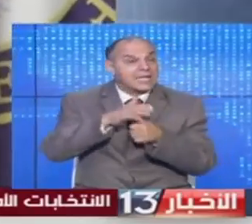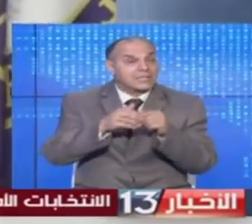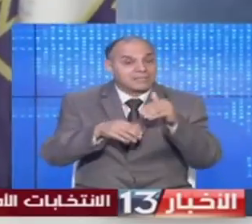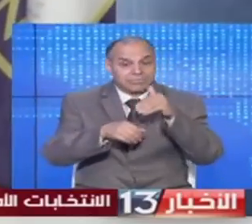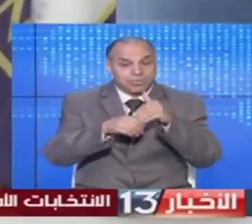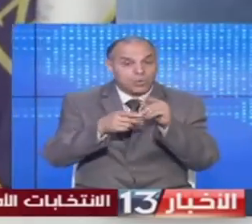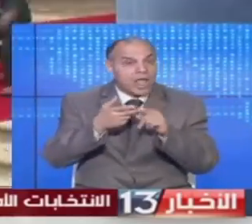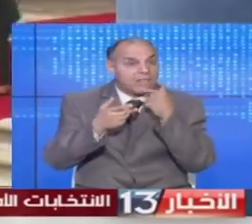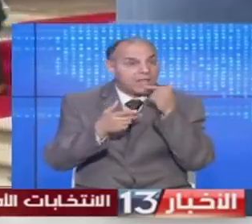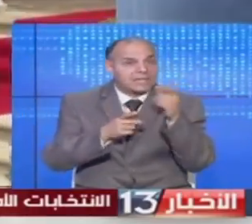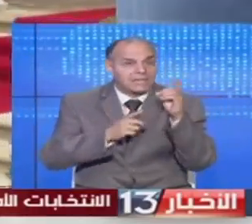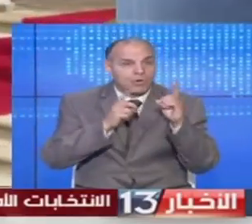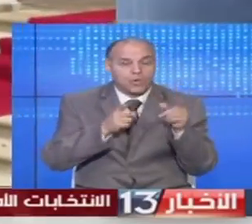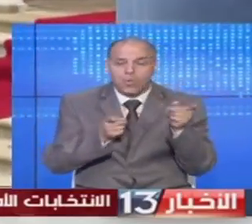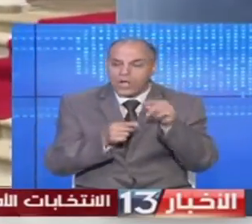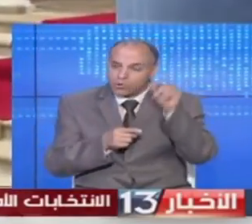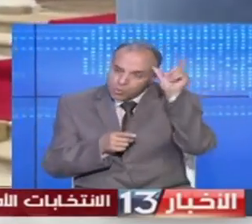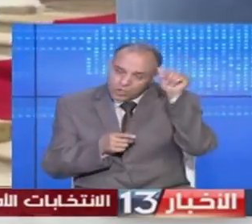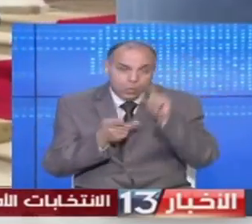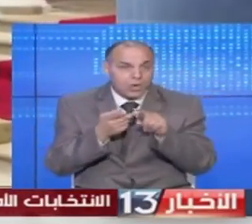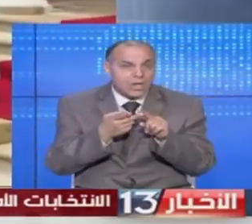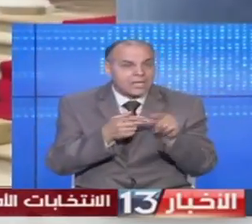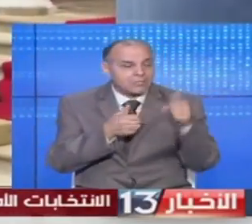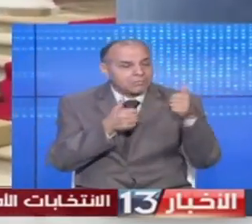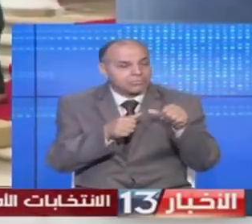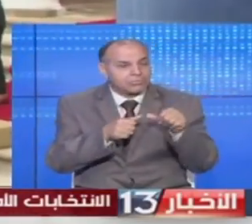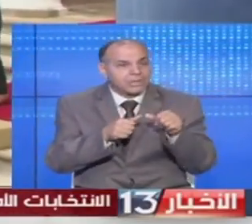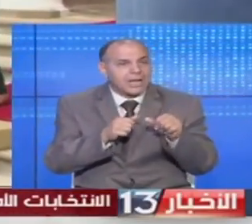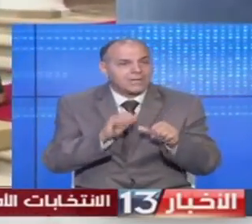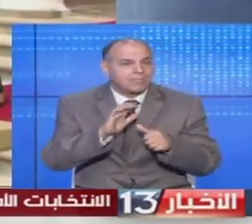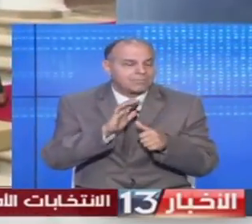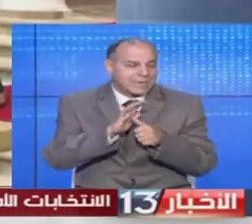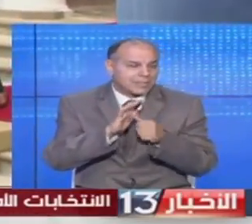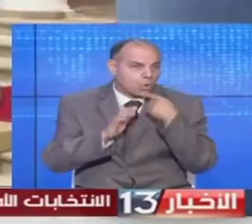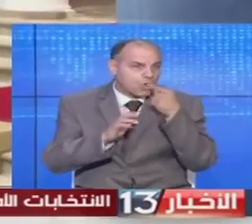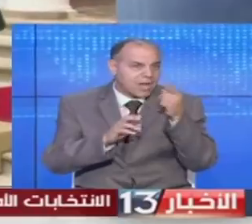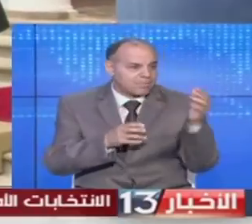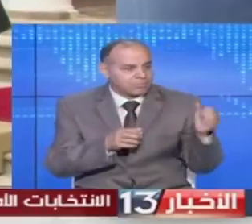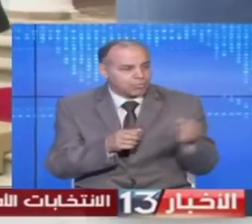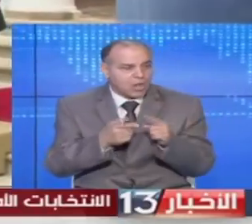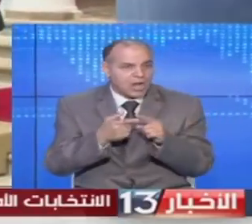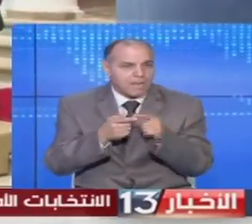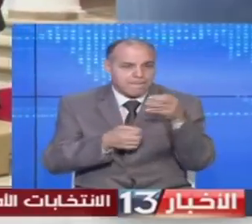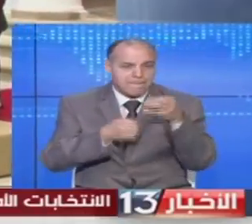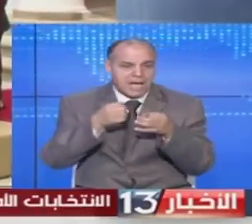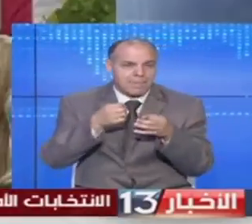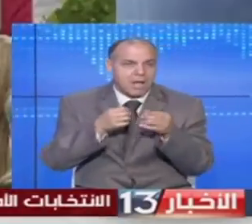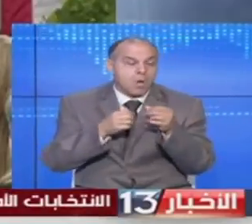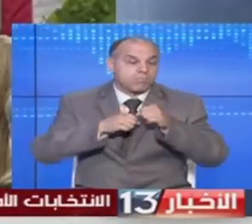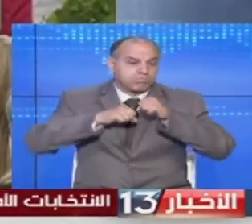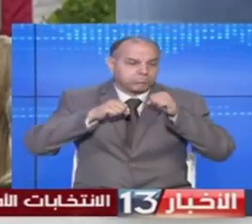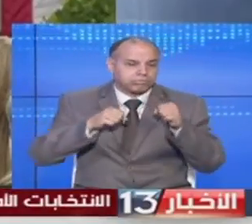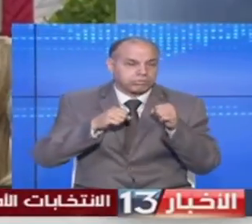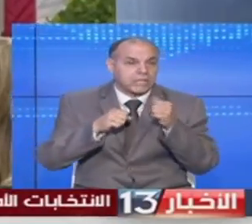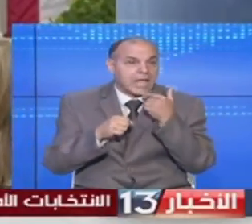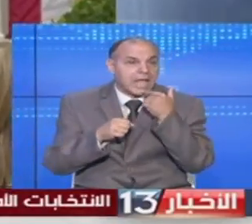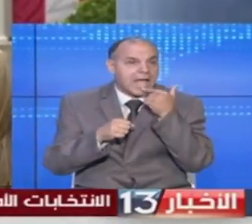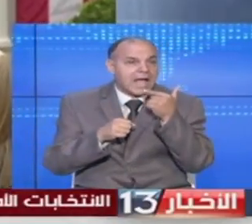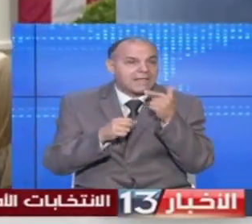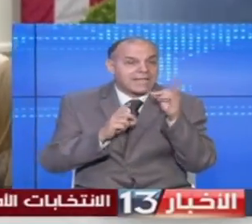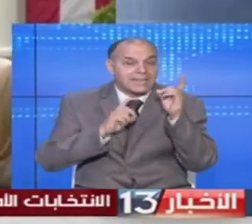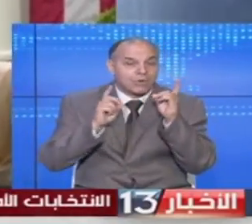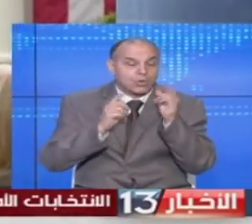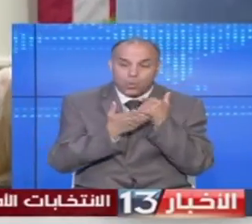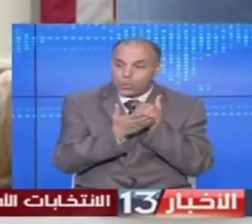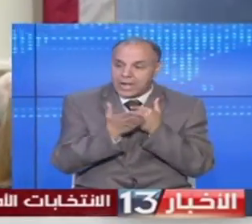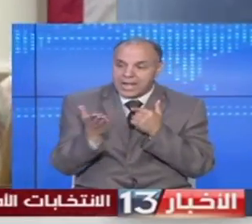الخلاف بين الديمقراطيين والجمهوريين حول تعيين مرشحه الرئيس القاضيه ان يكون بارد في المحكمه العليا حيث حذر الديمقراطيون